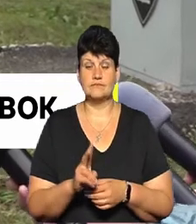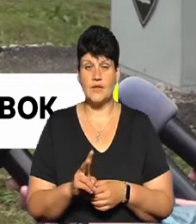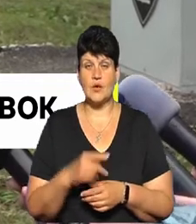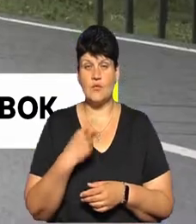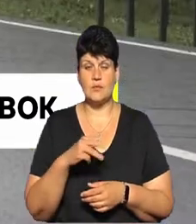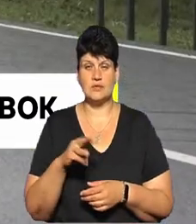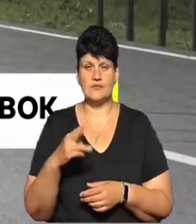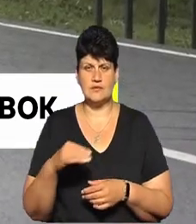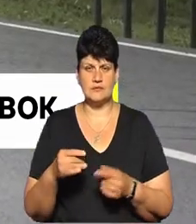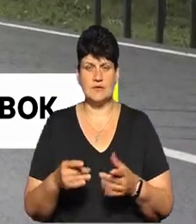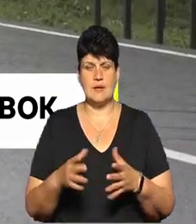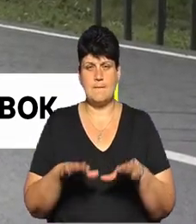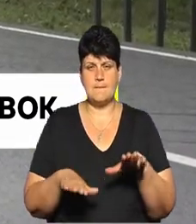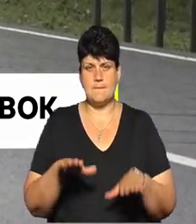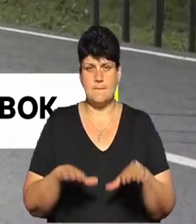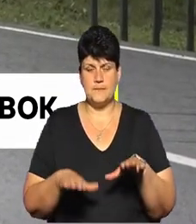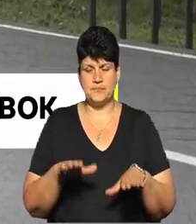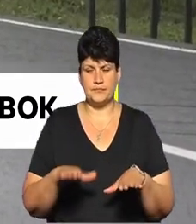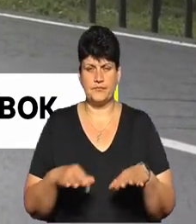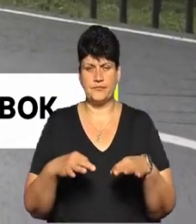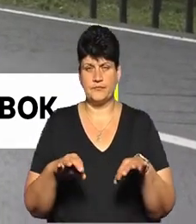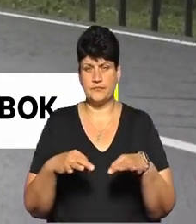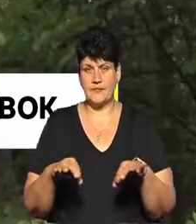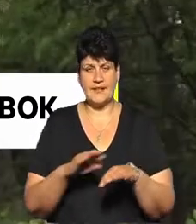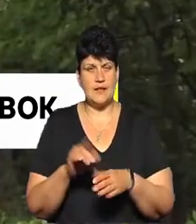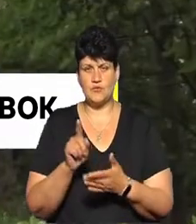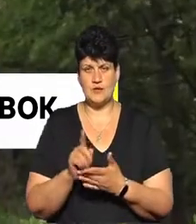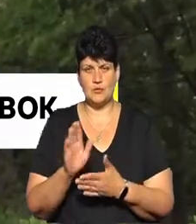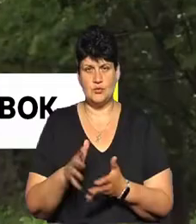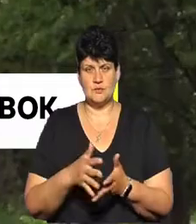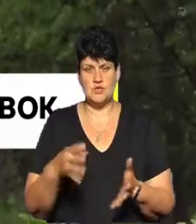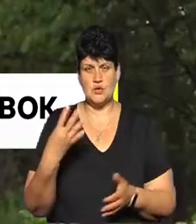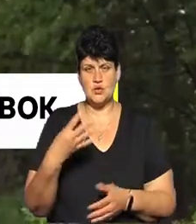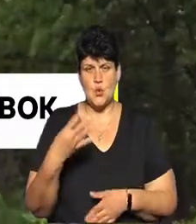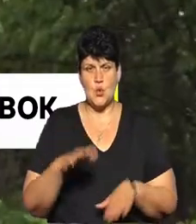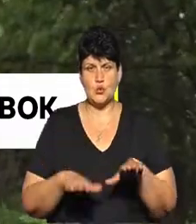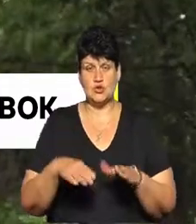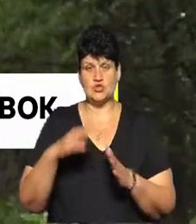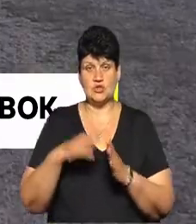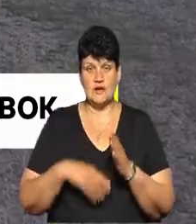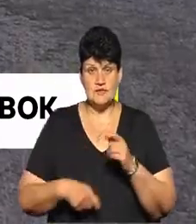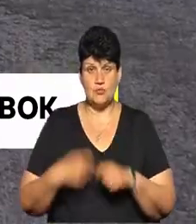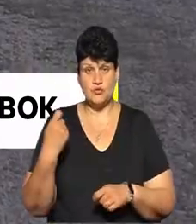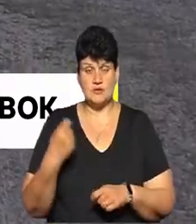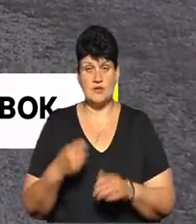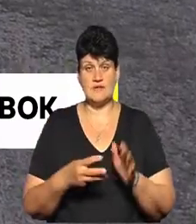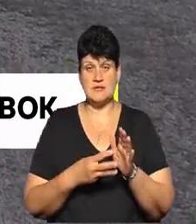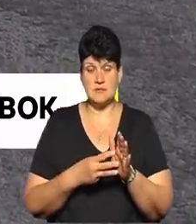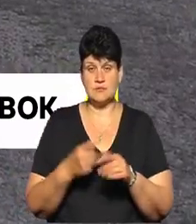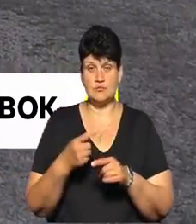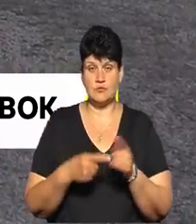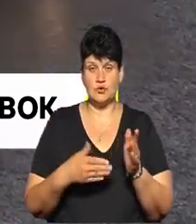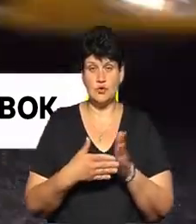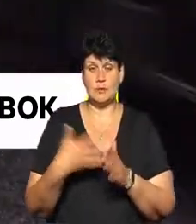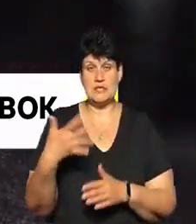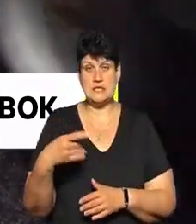транспортного засобу на дорогах загального користування не повинна перевищувати 40 тонн. Штраф за порушення – від 8,5 до 51 тисячі